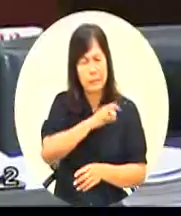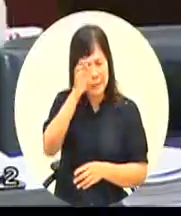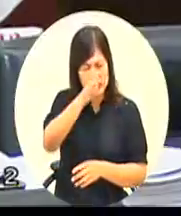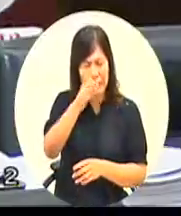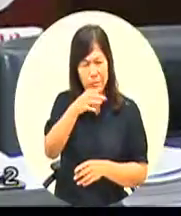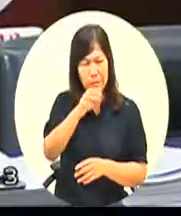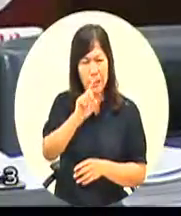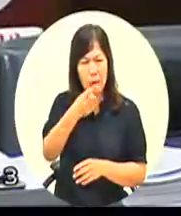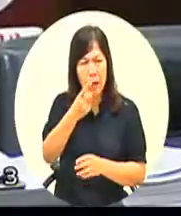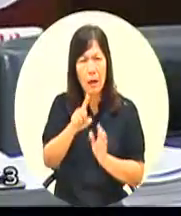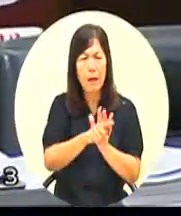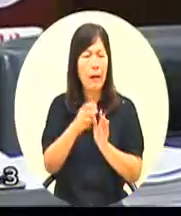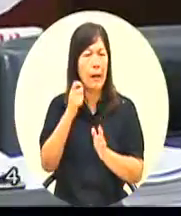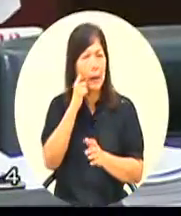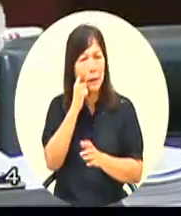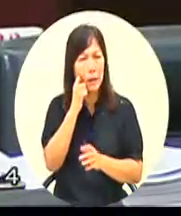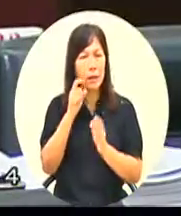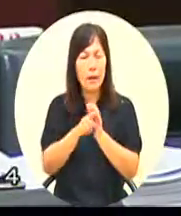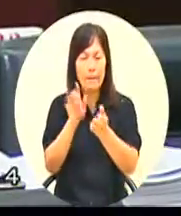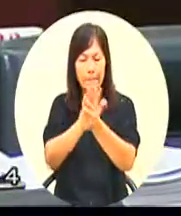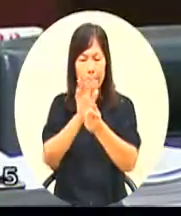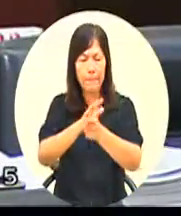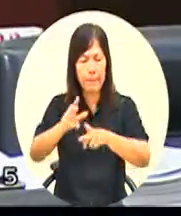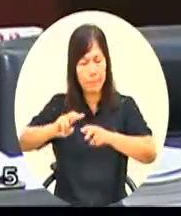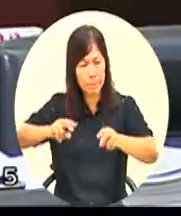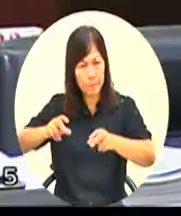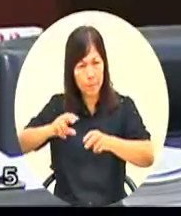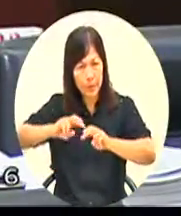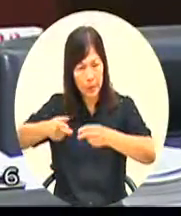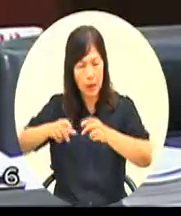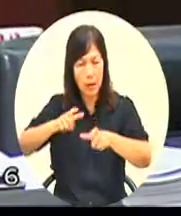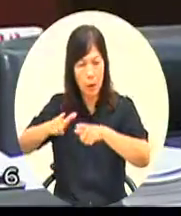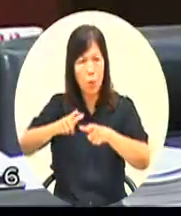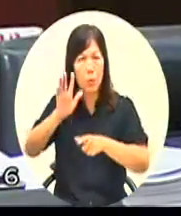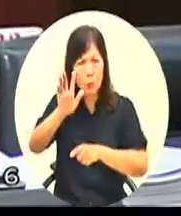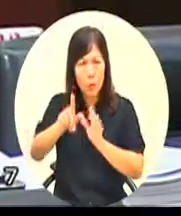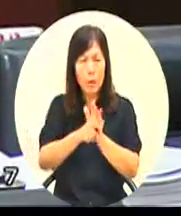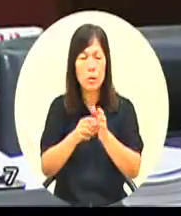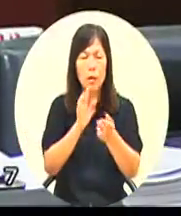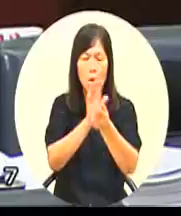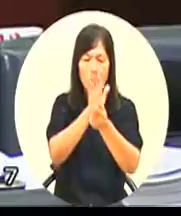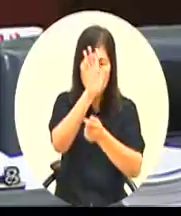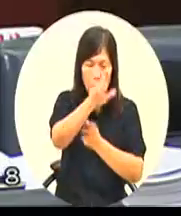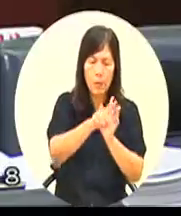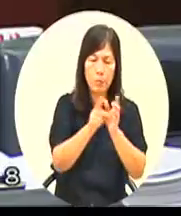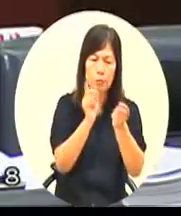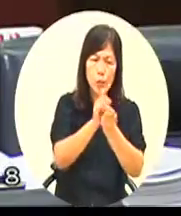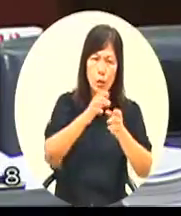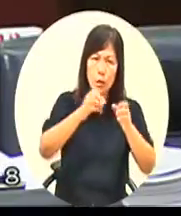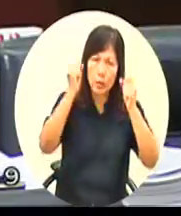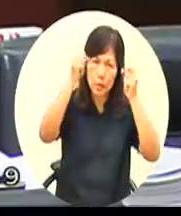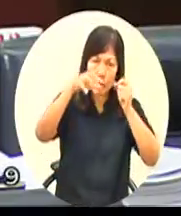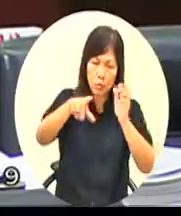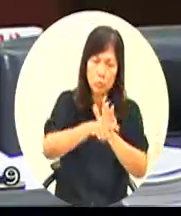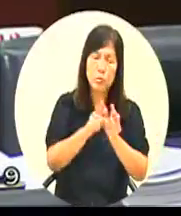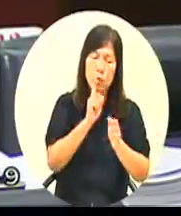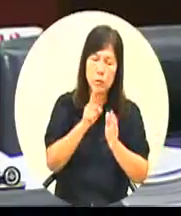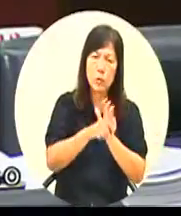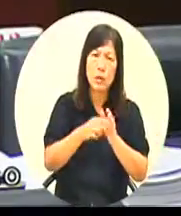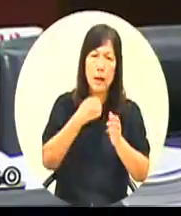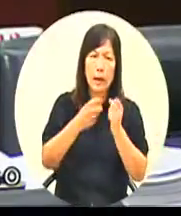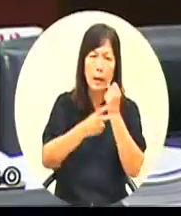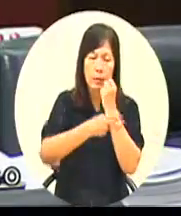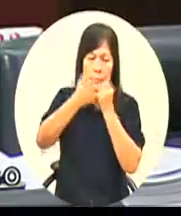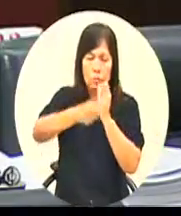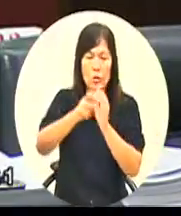经费来去维护这样一个大型的公园，所以后来我也跟体育处谈过，我们里长的意思是他想要终